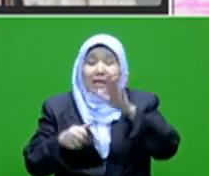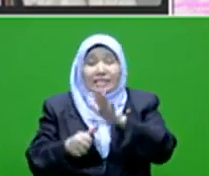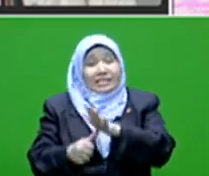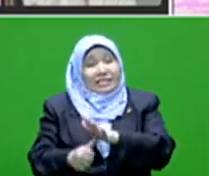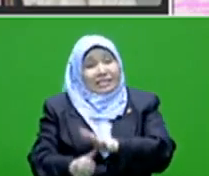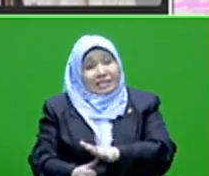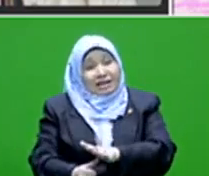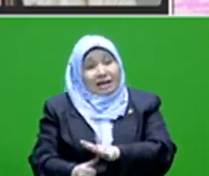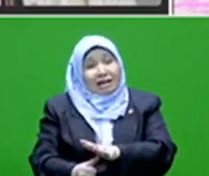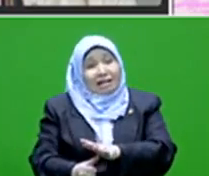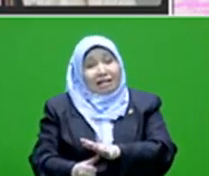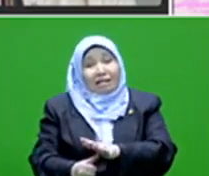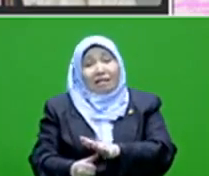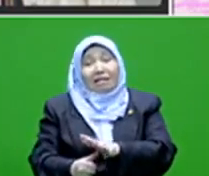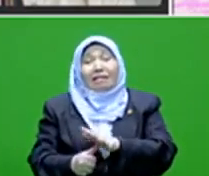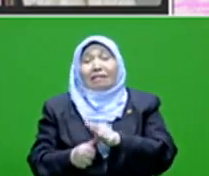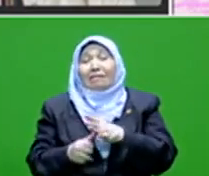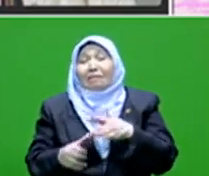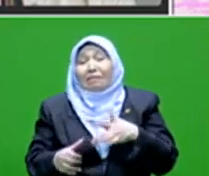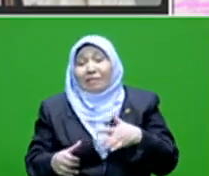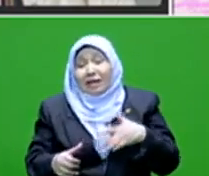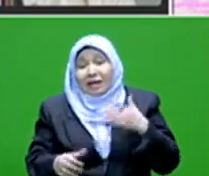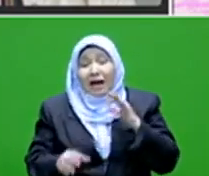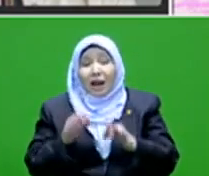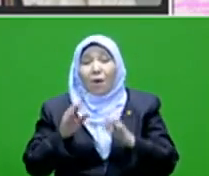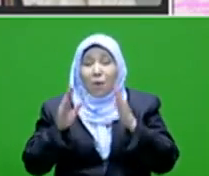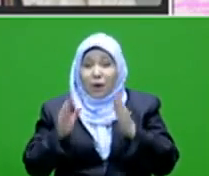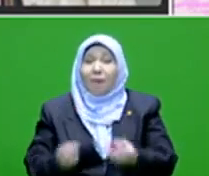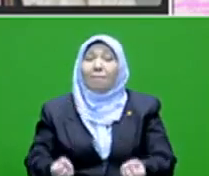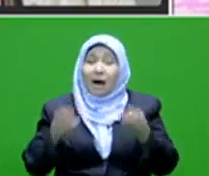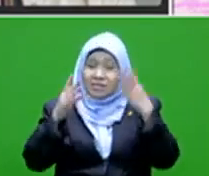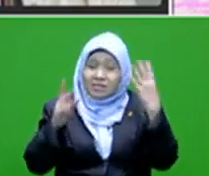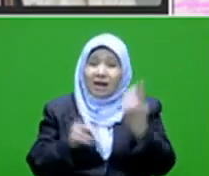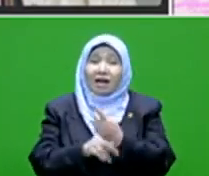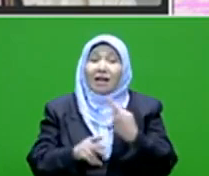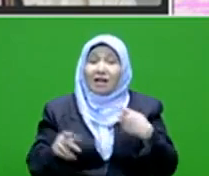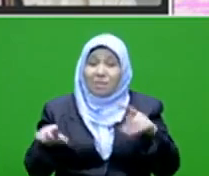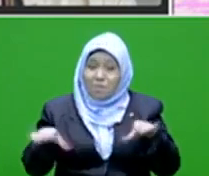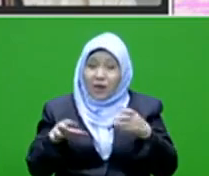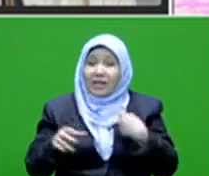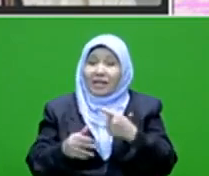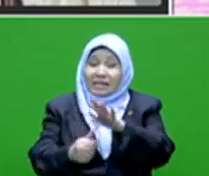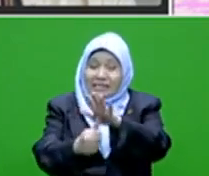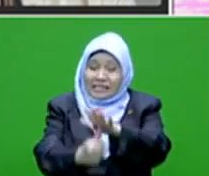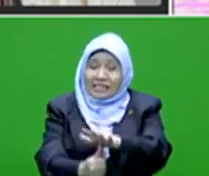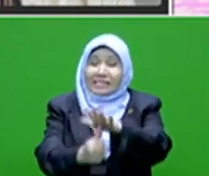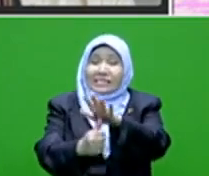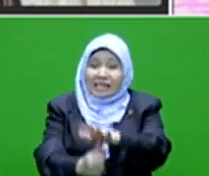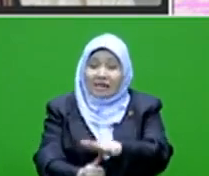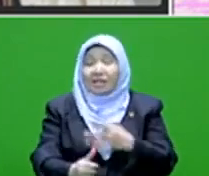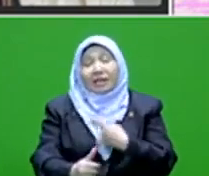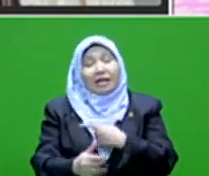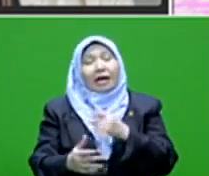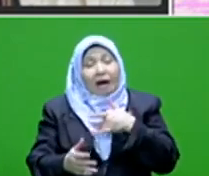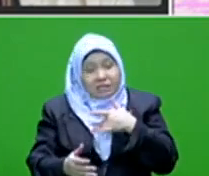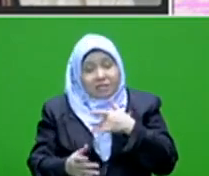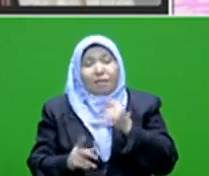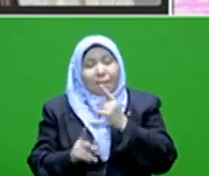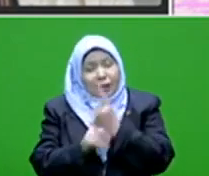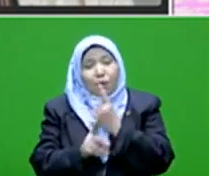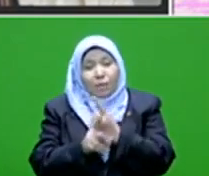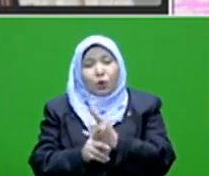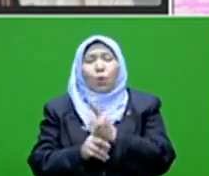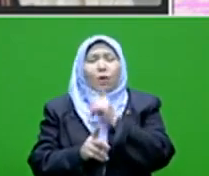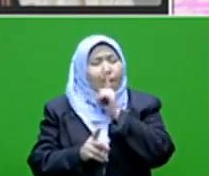hal dia anak ni banyak kali. Dalam hidup kita ni, kalau orang banyak kali buat kita stres, kita rasa memang stres lah kan?